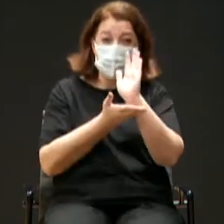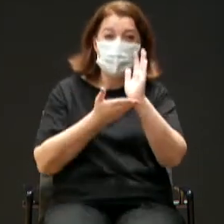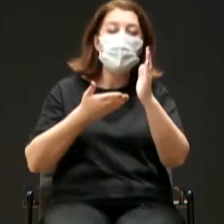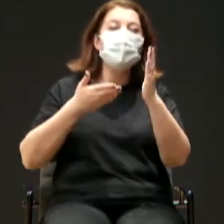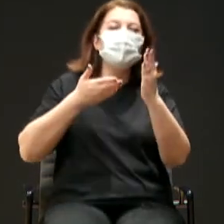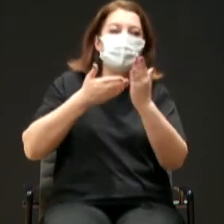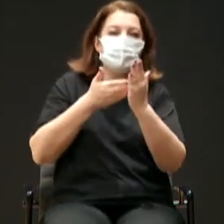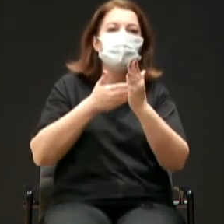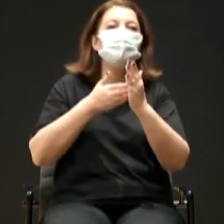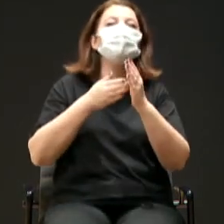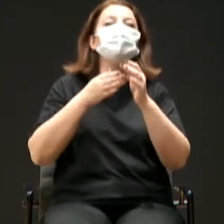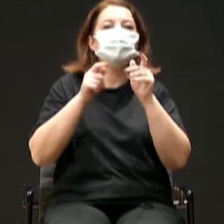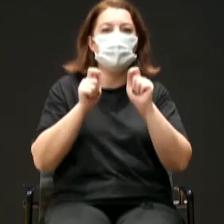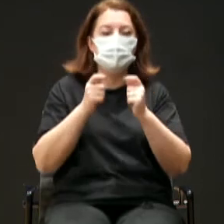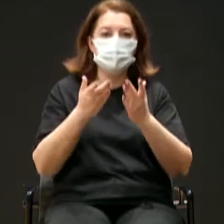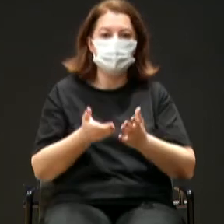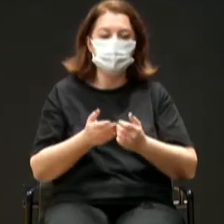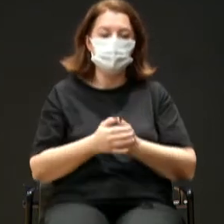kalkışılmıştır.